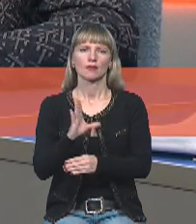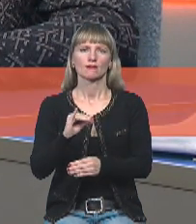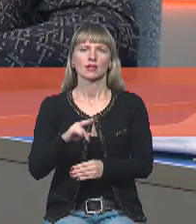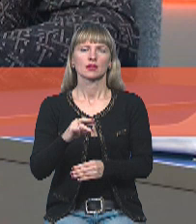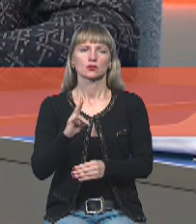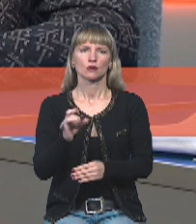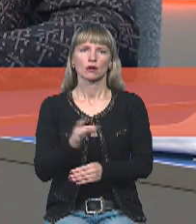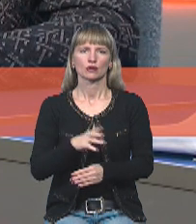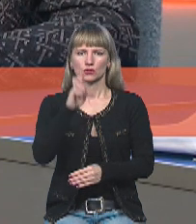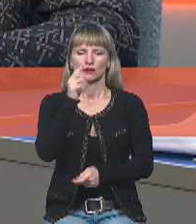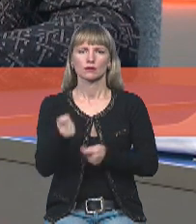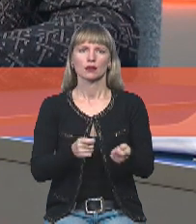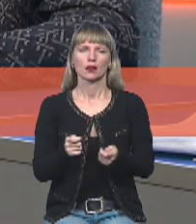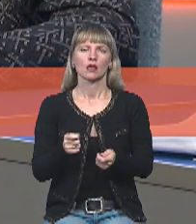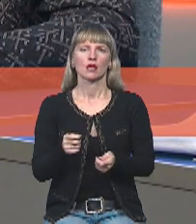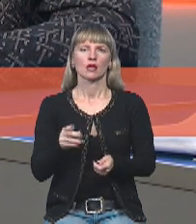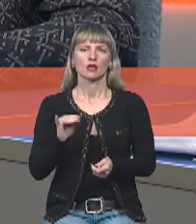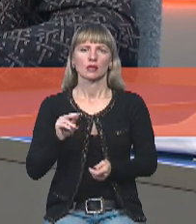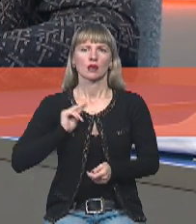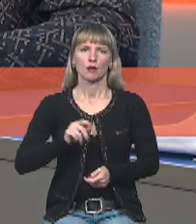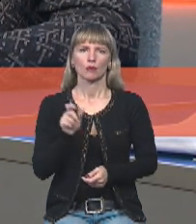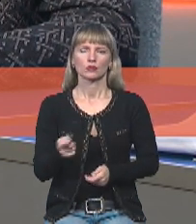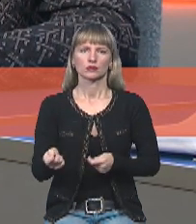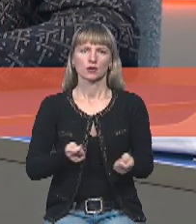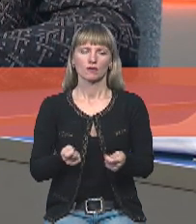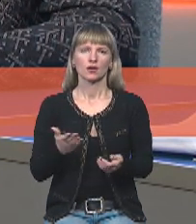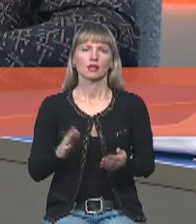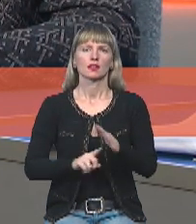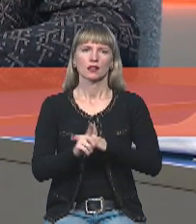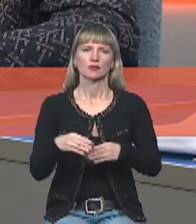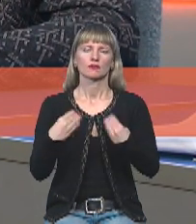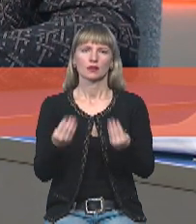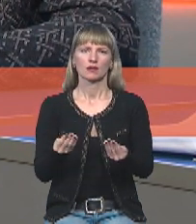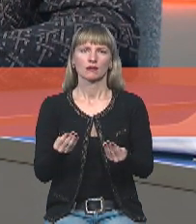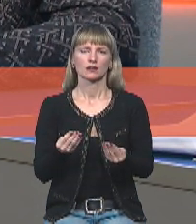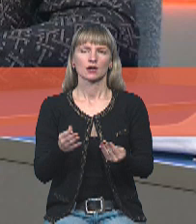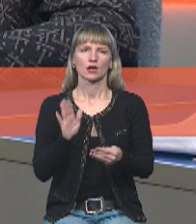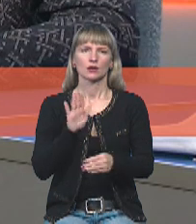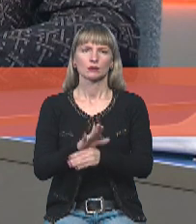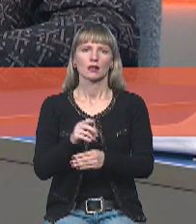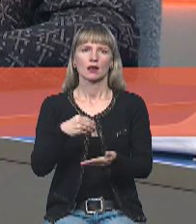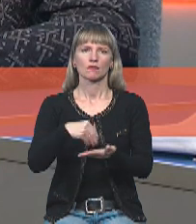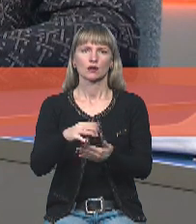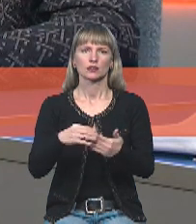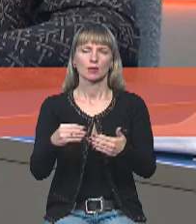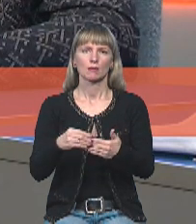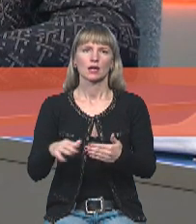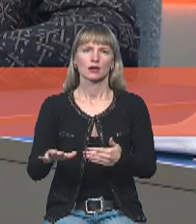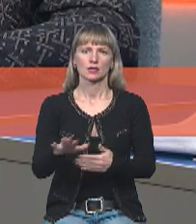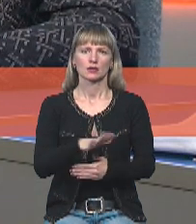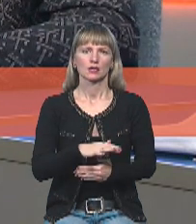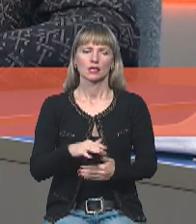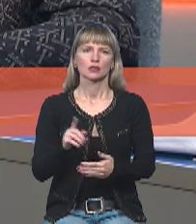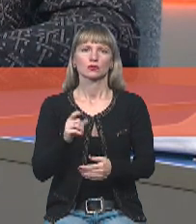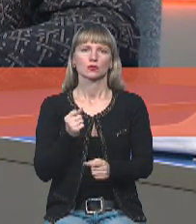державну адміністрацію посадових осіб, які вже почали видавати розпорядження на викуп земельних ділянок для суспільних потреб під